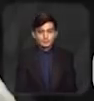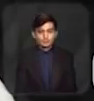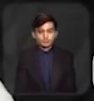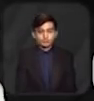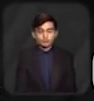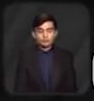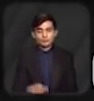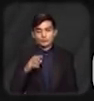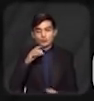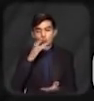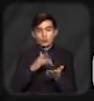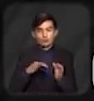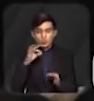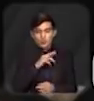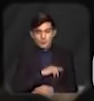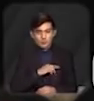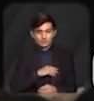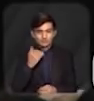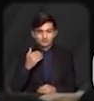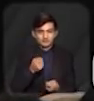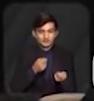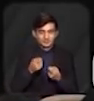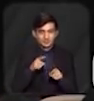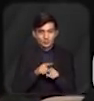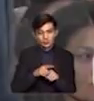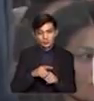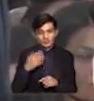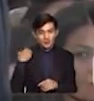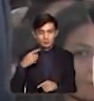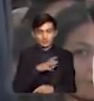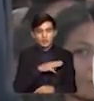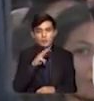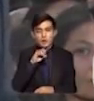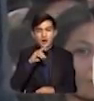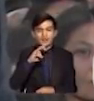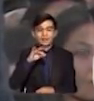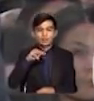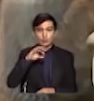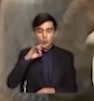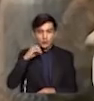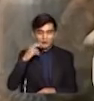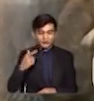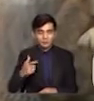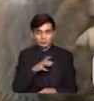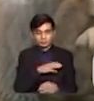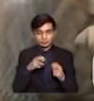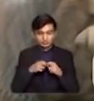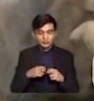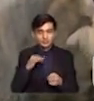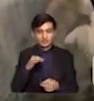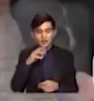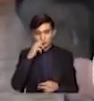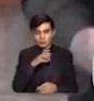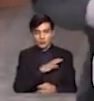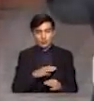Ал қалалық жұмыспен қамту бөлімі басшысының сөзінше, күзде құрылған арнайы жұмыс тобы мониторинг жүргізіп кемшіліктерді тапқан. Артынша төлем тоқтатылып,